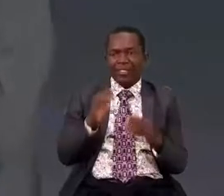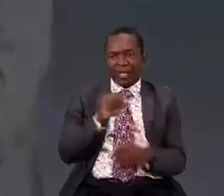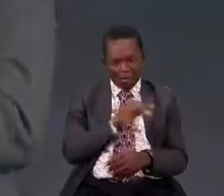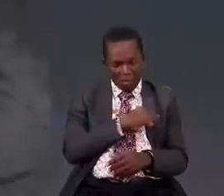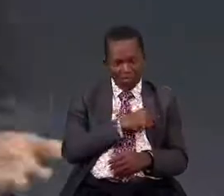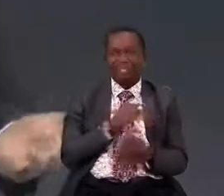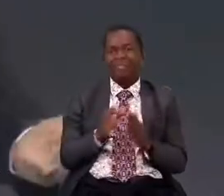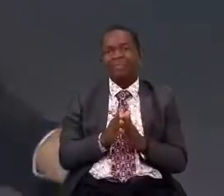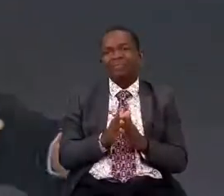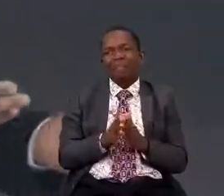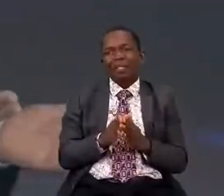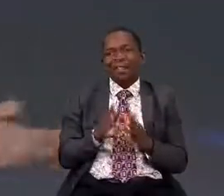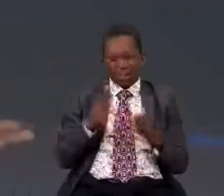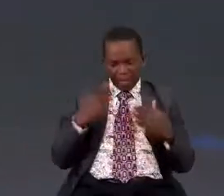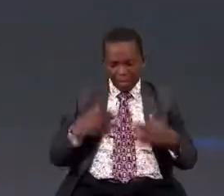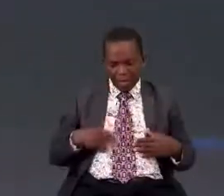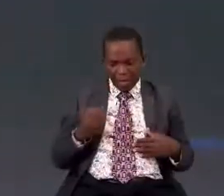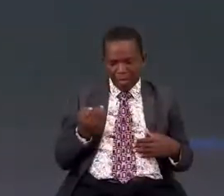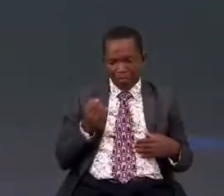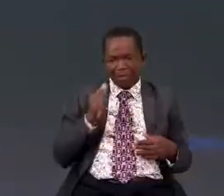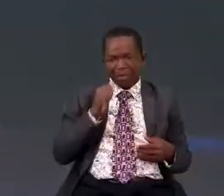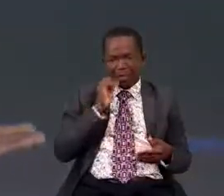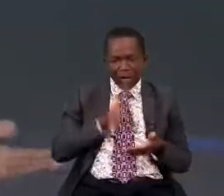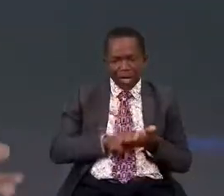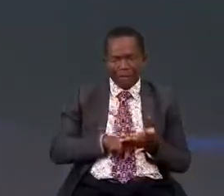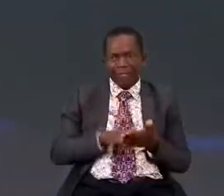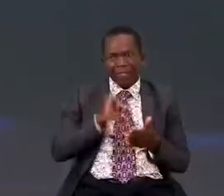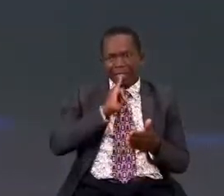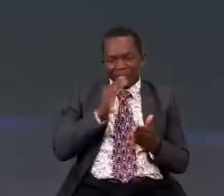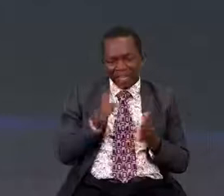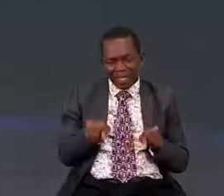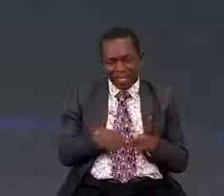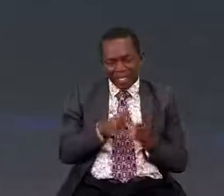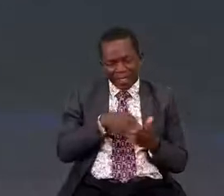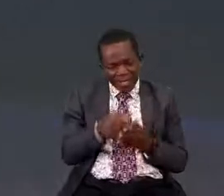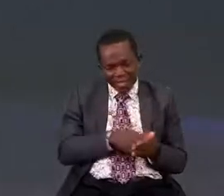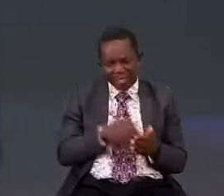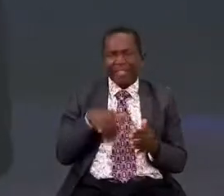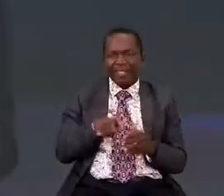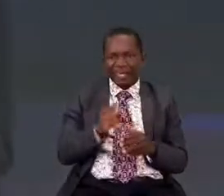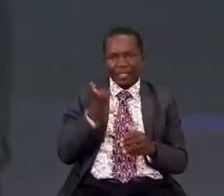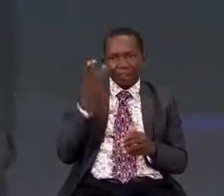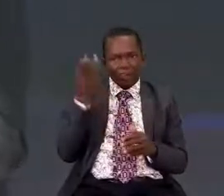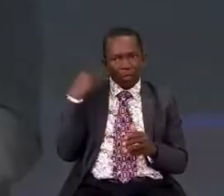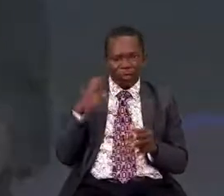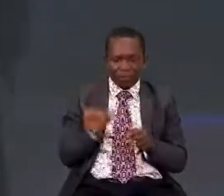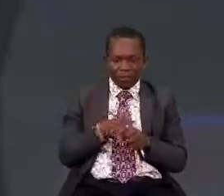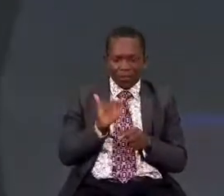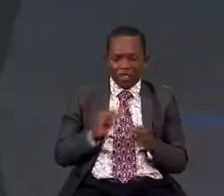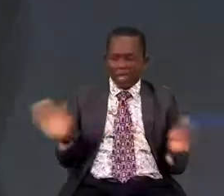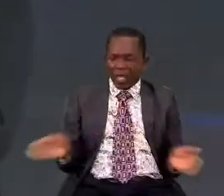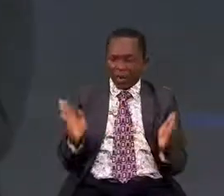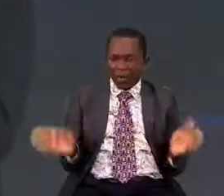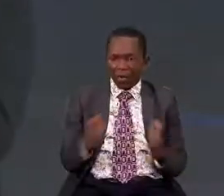était comme mort, mais ayant la pleine conviction, et la biologie ne soutient pas cette attente